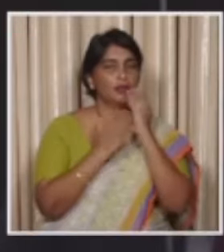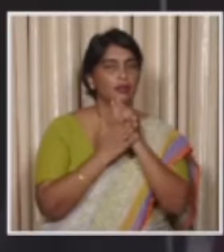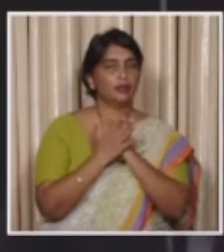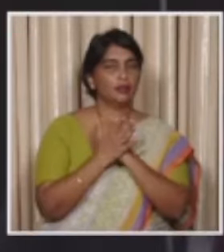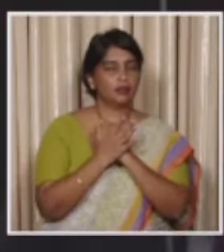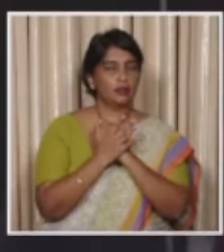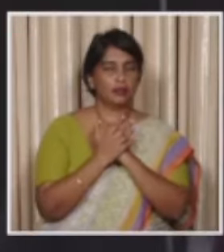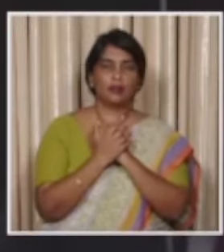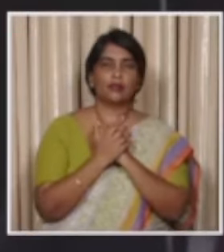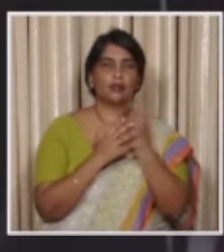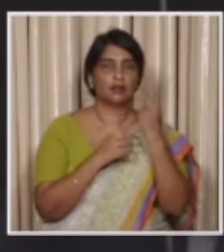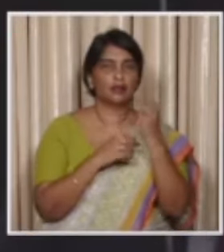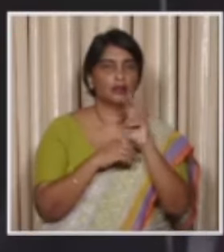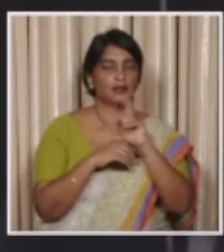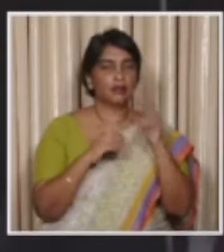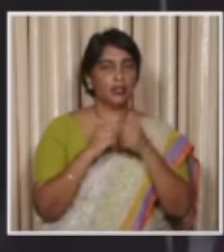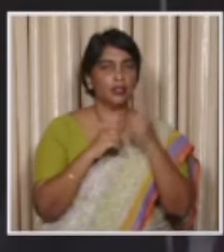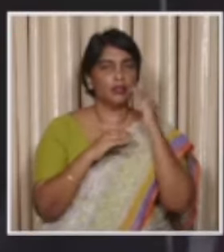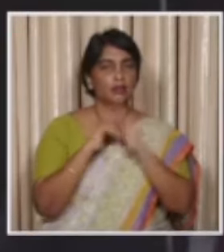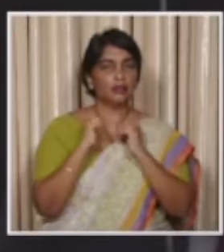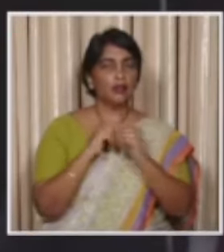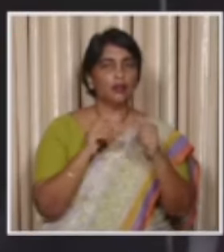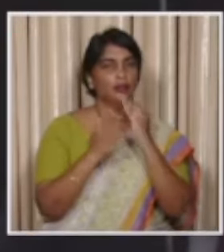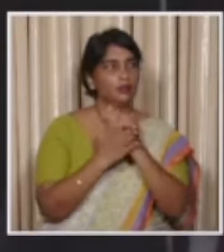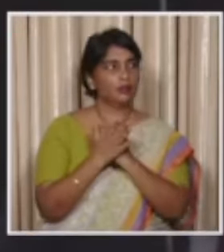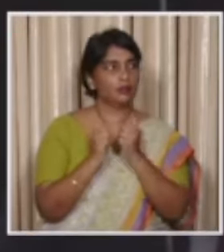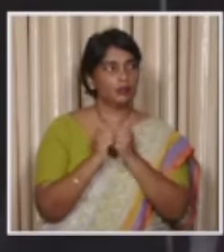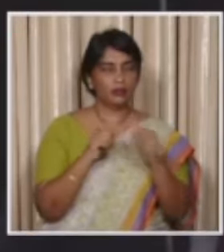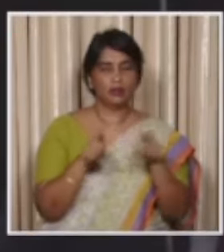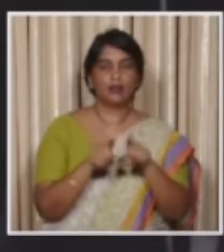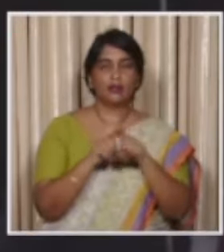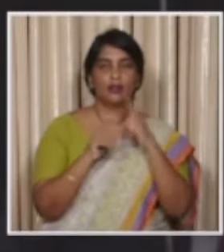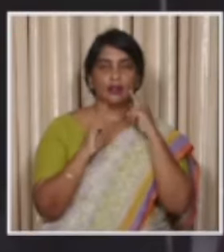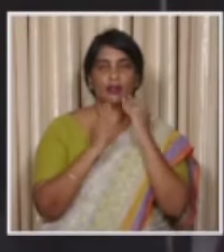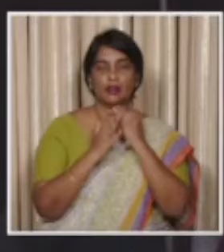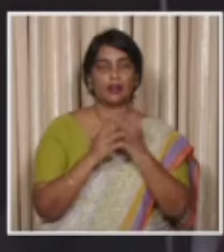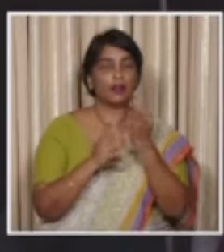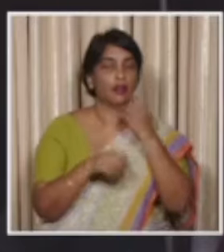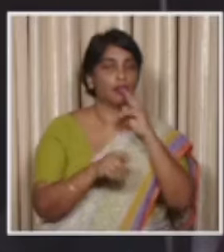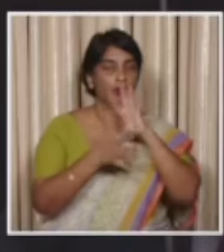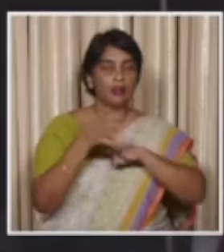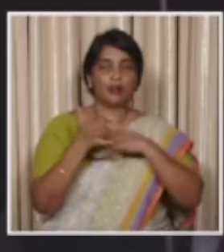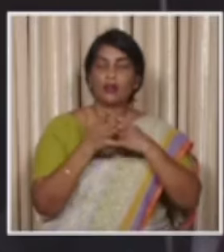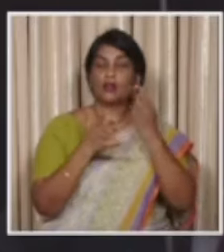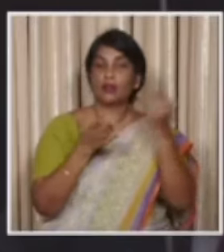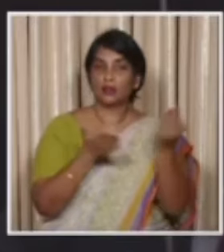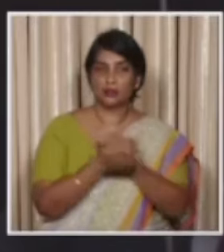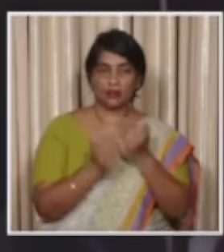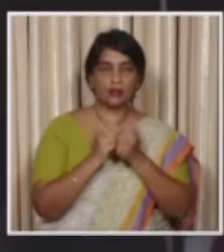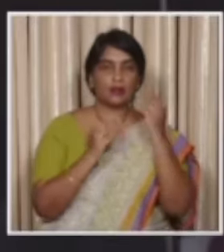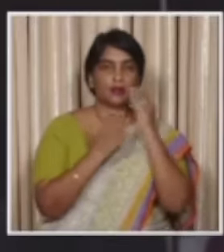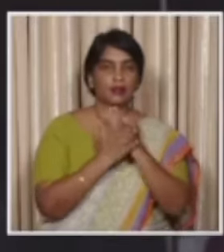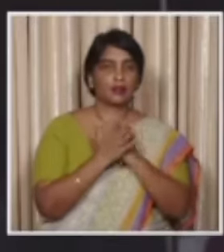2022 10 මාසේ 31 අයවැය මුදල් වෙන් කරන්න කියලා 2023 වර්ෂයේ අයවැය මුදල් වෙන්